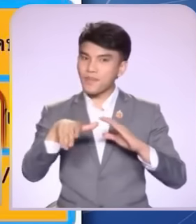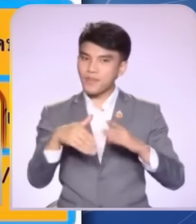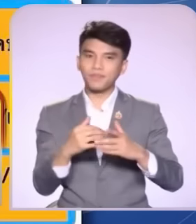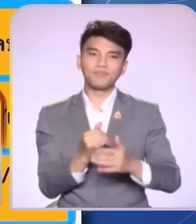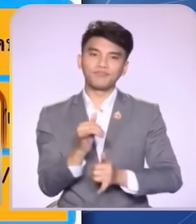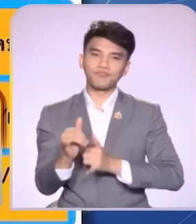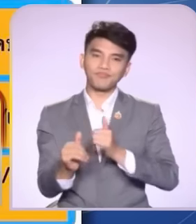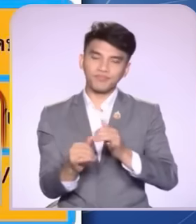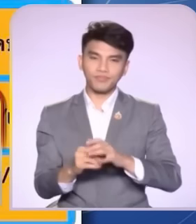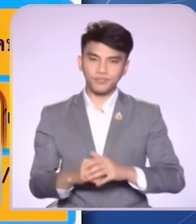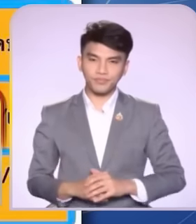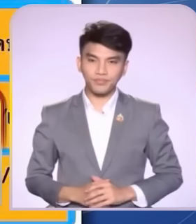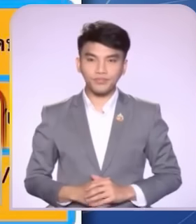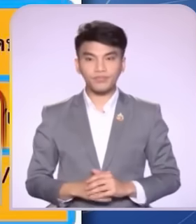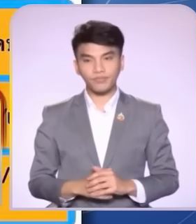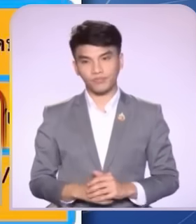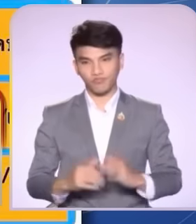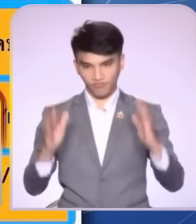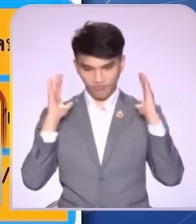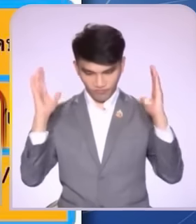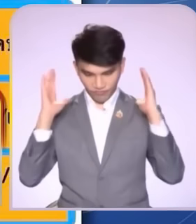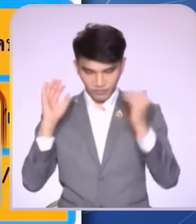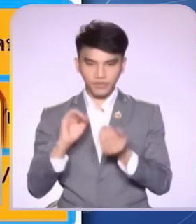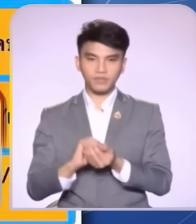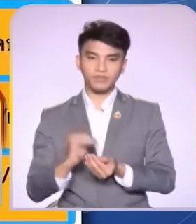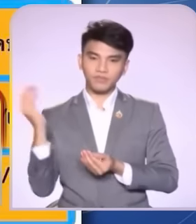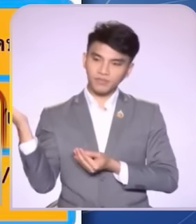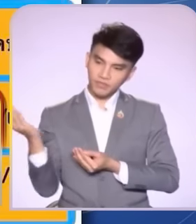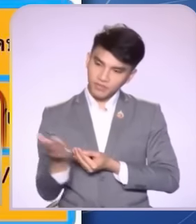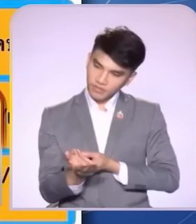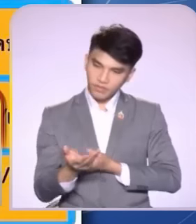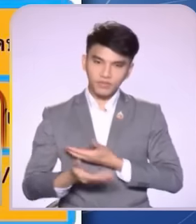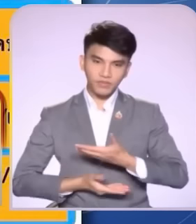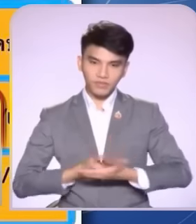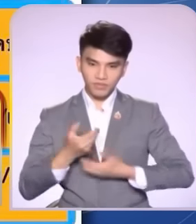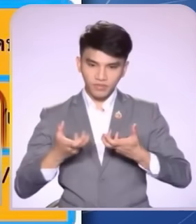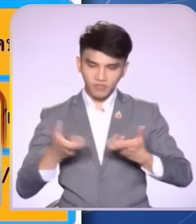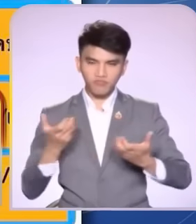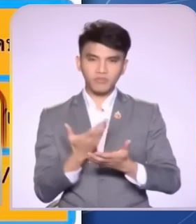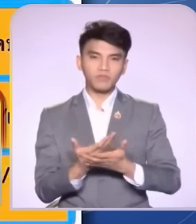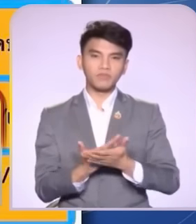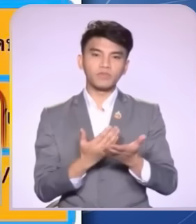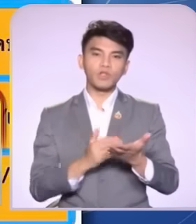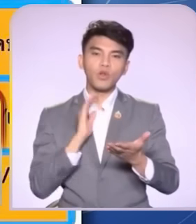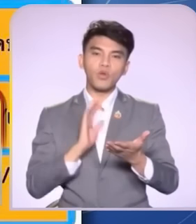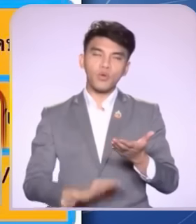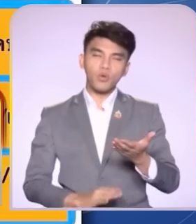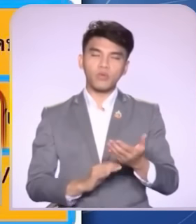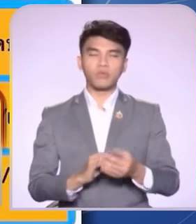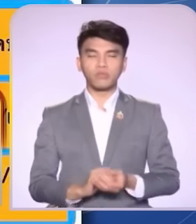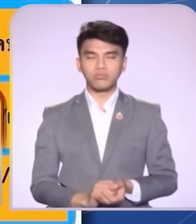าหลายตามาออกรายการยิงโฆษณาเชิญชวนขายคอร์สราคาไม่แพงไม่ถึ